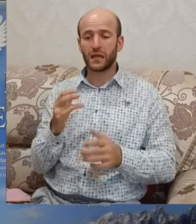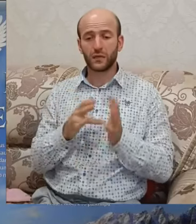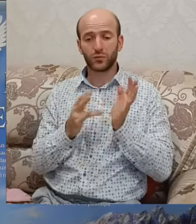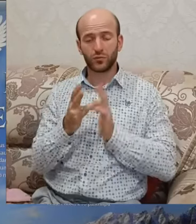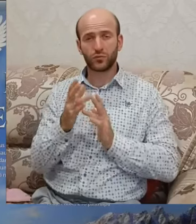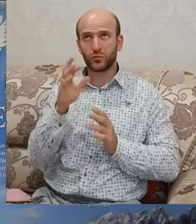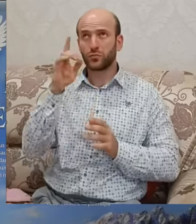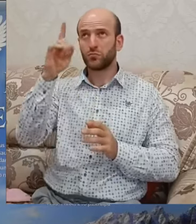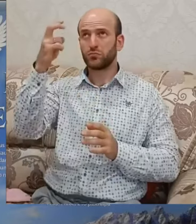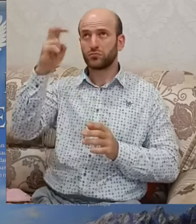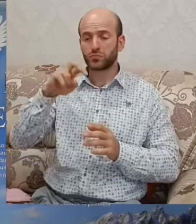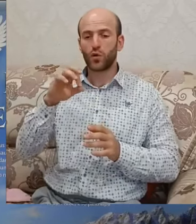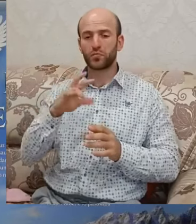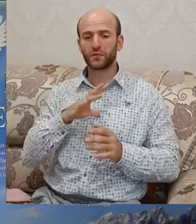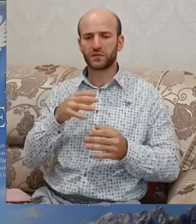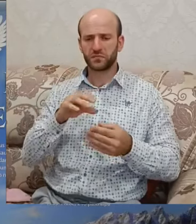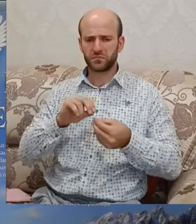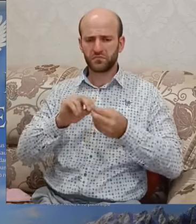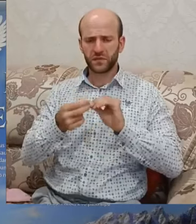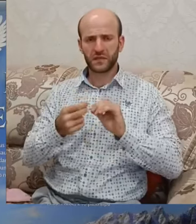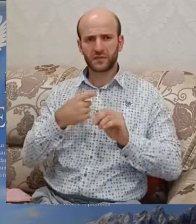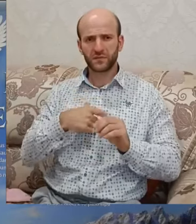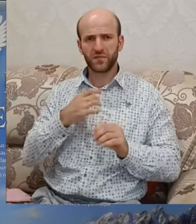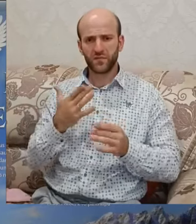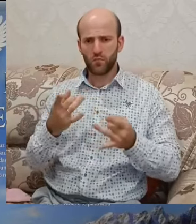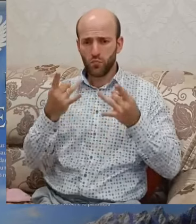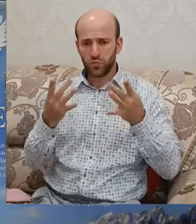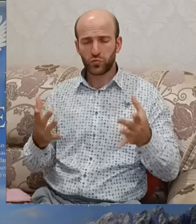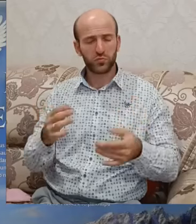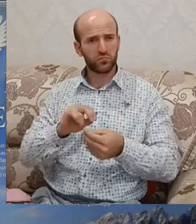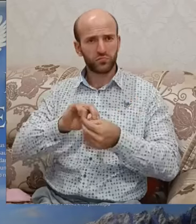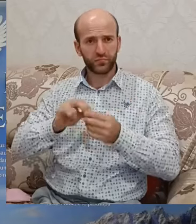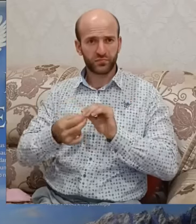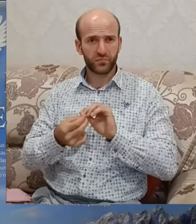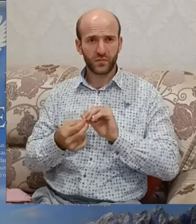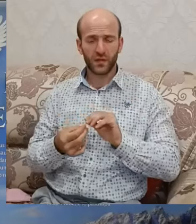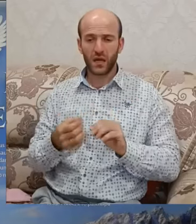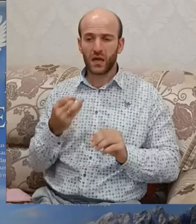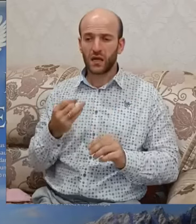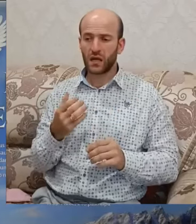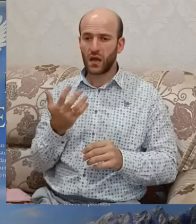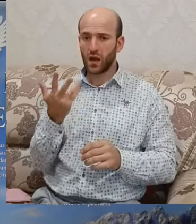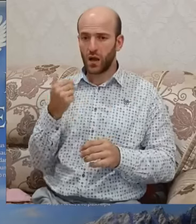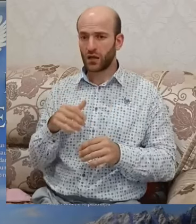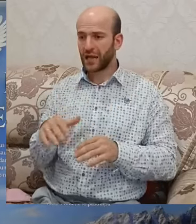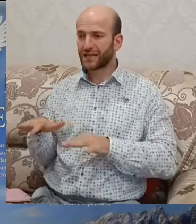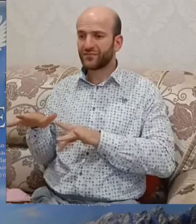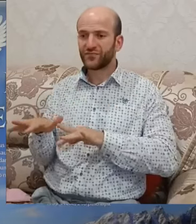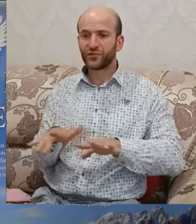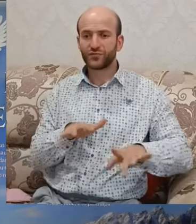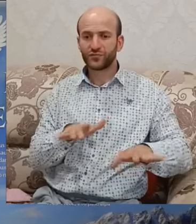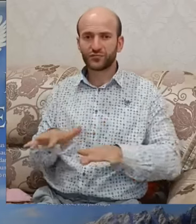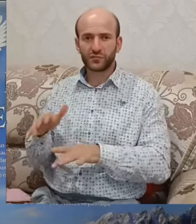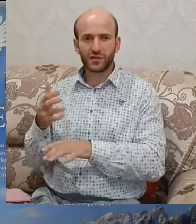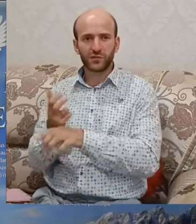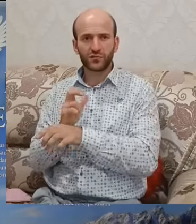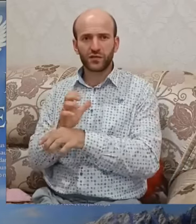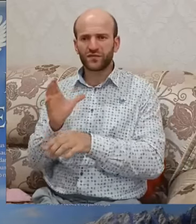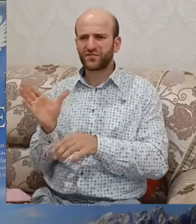kuriuos matome, yra visiškai parodyti Biblijoje. Итак, события, которые мы видим, они полностью показаны. Iš visų laikotarpių. Со всех